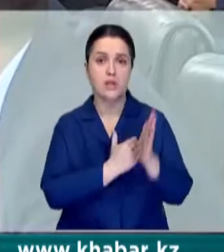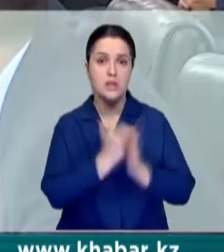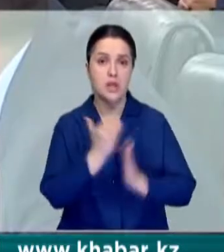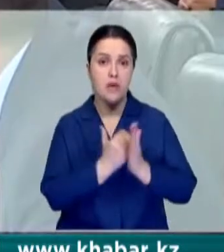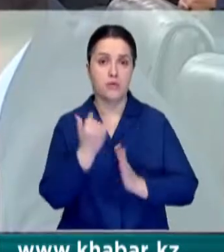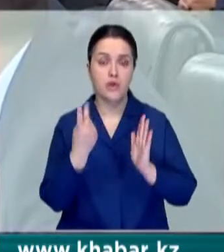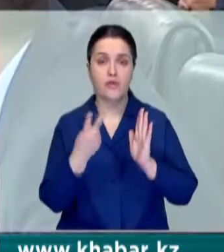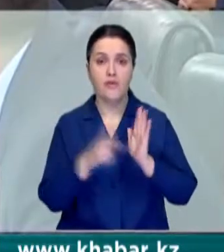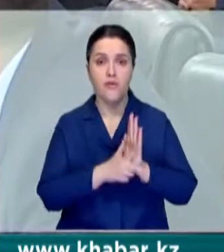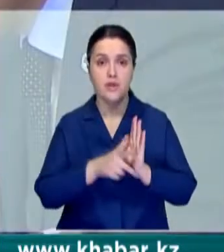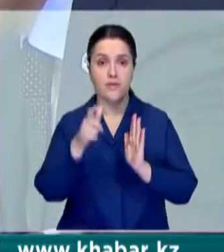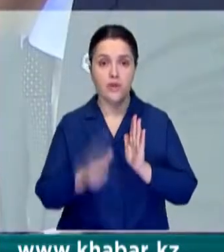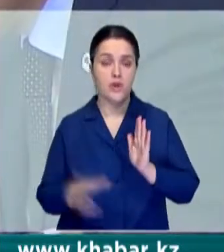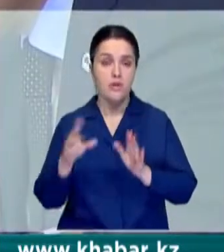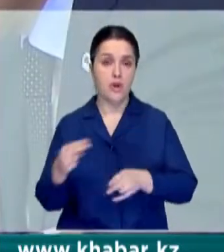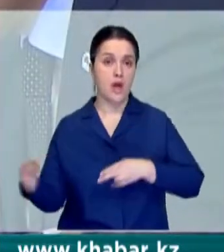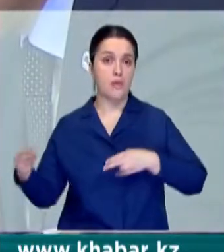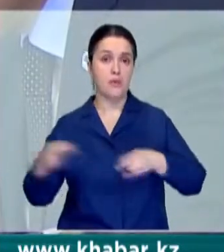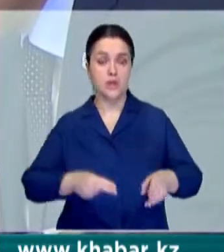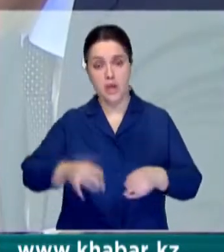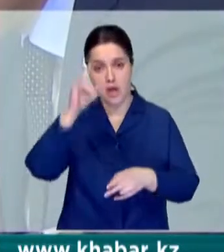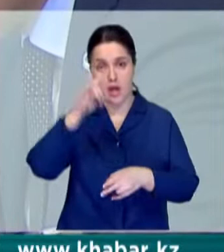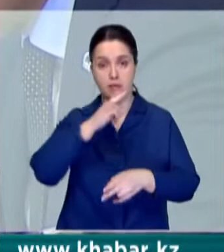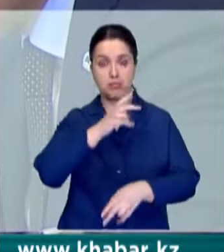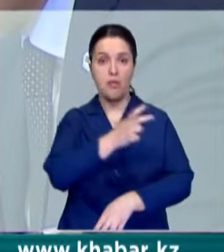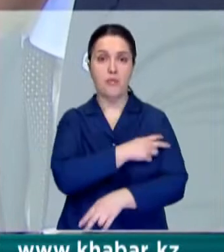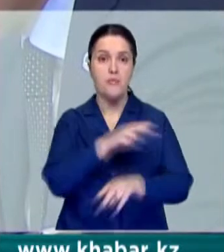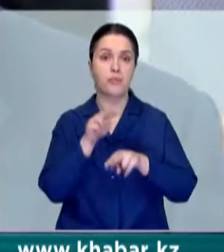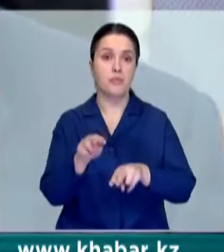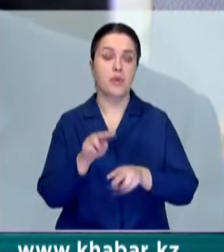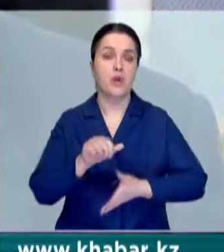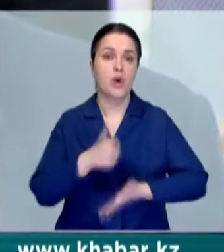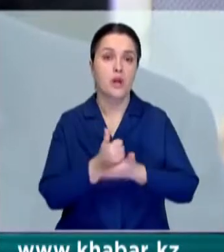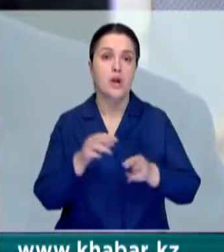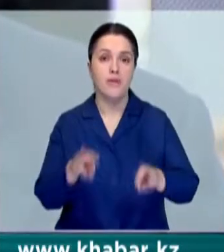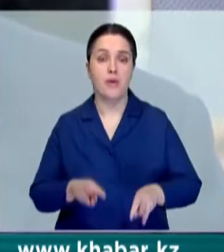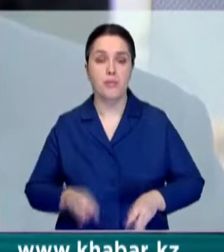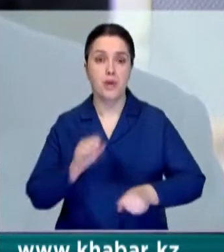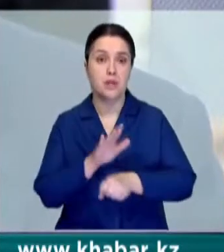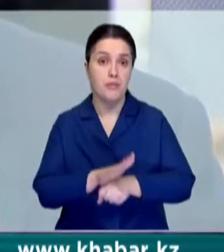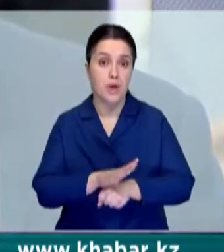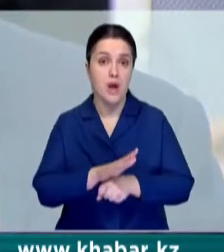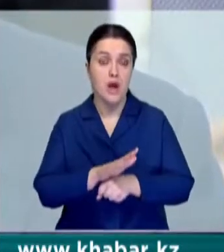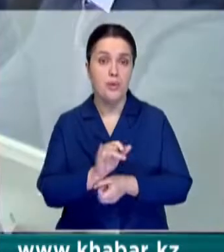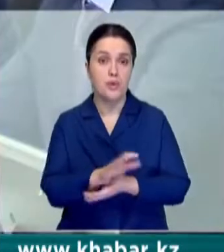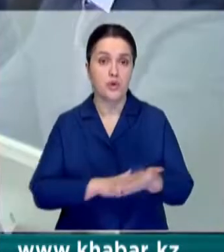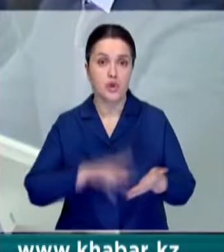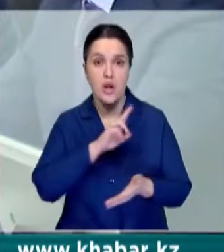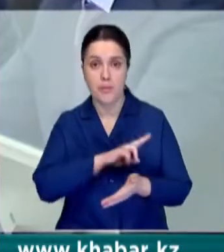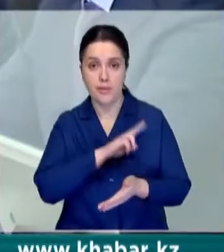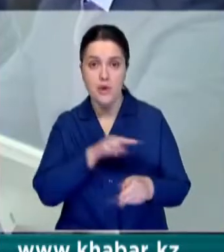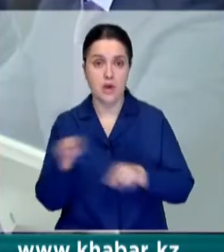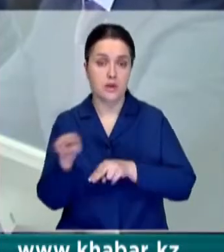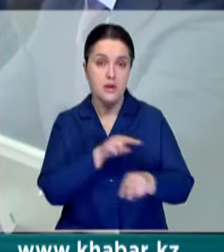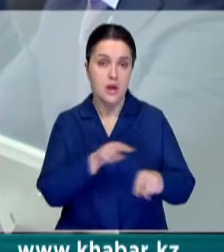температуры в больницах находятся 28 человек. Все приезжающие в страну проходят медконтроль. Глава правительства поручил продолжить